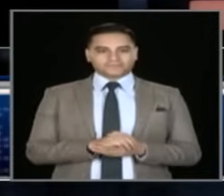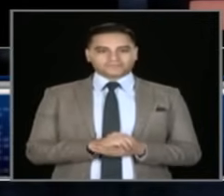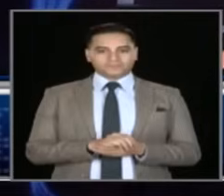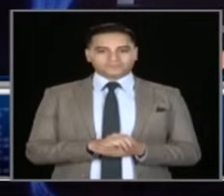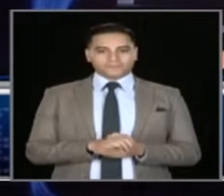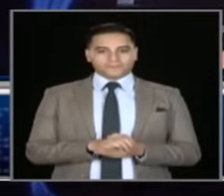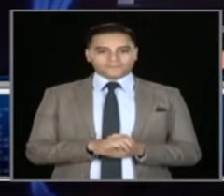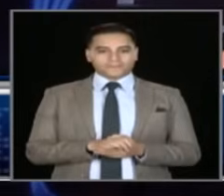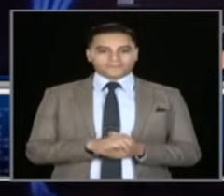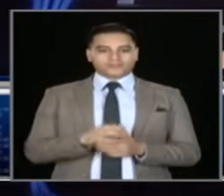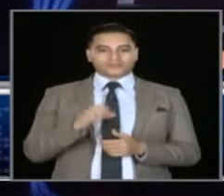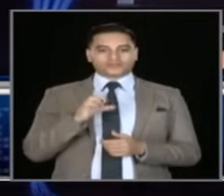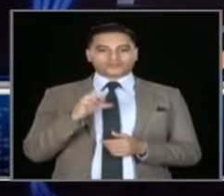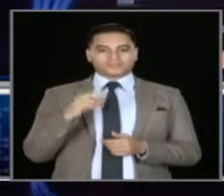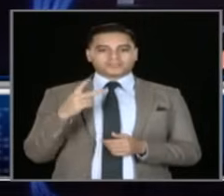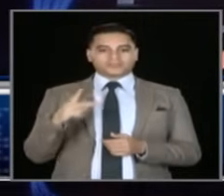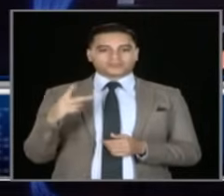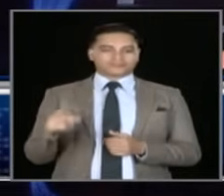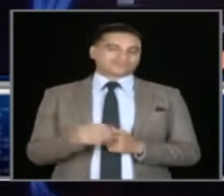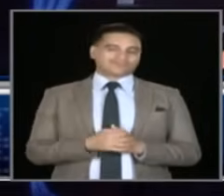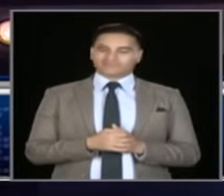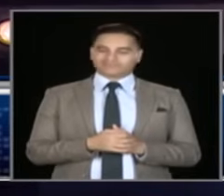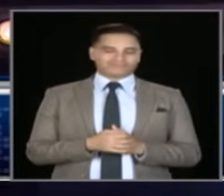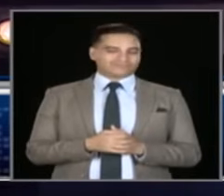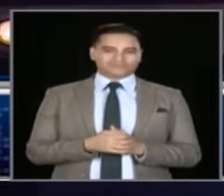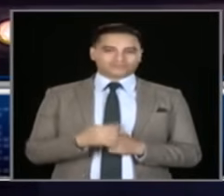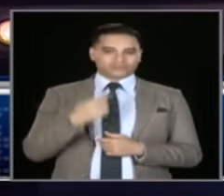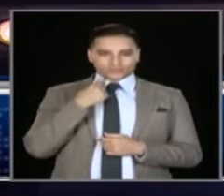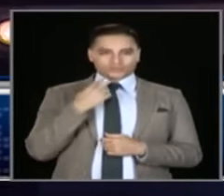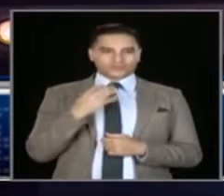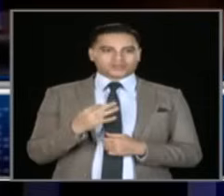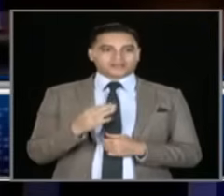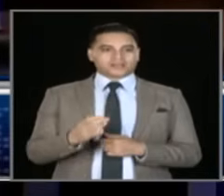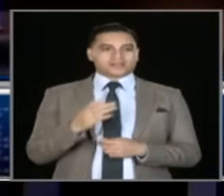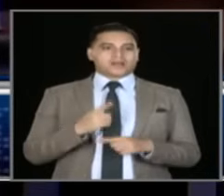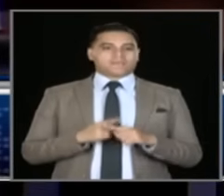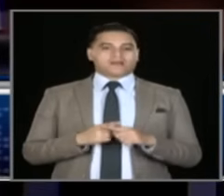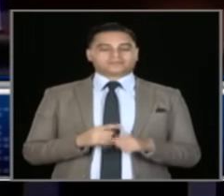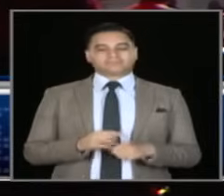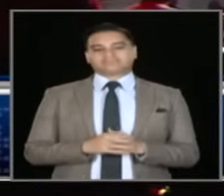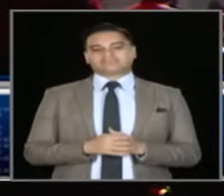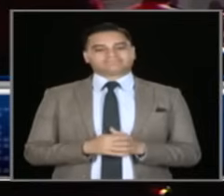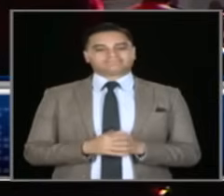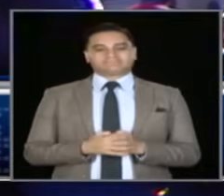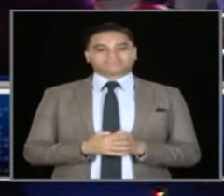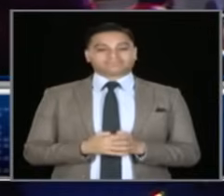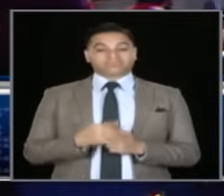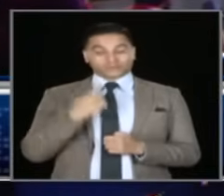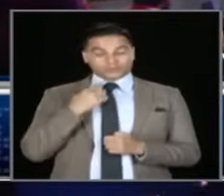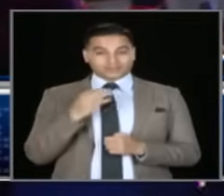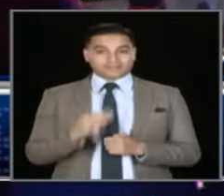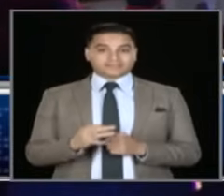اسلام؟ 922. لا خسارة. إجابة خاطئة. خسارة